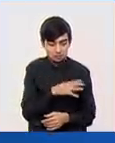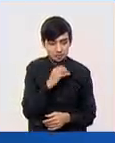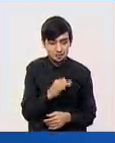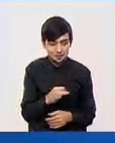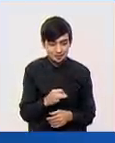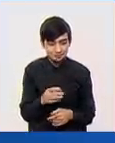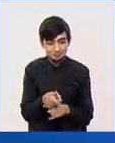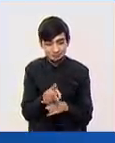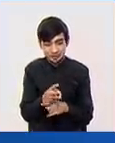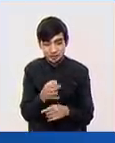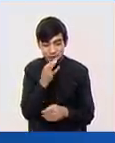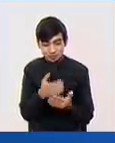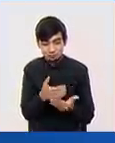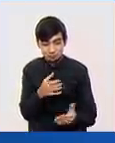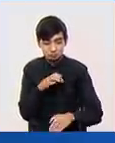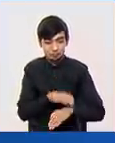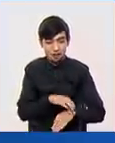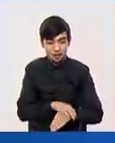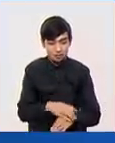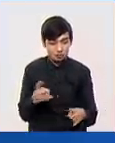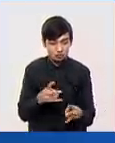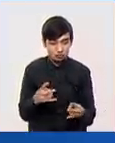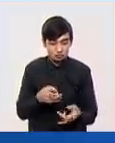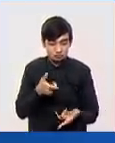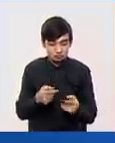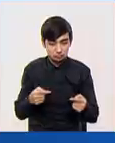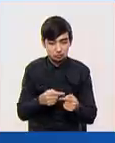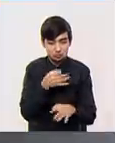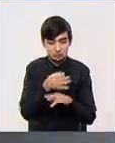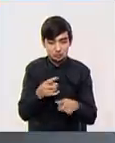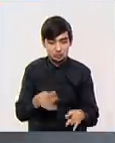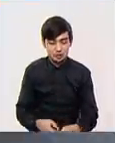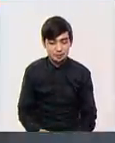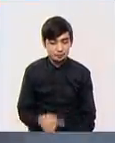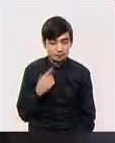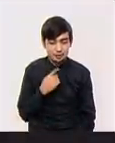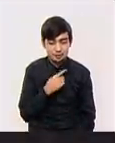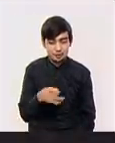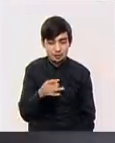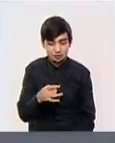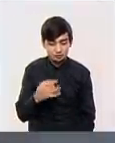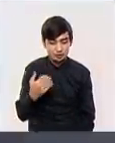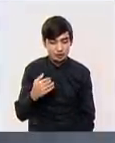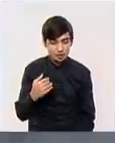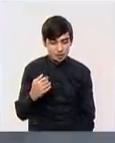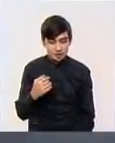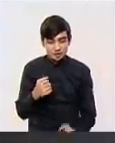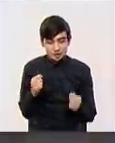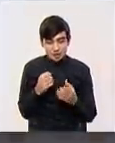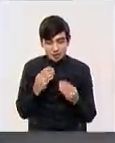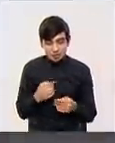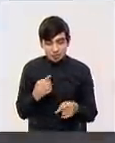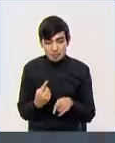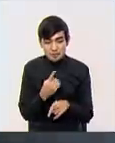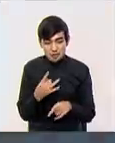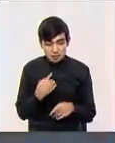мәлімдемені жарияламас бұрын ресми ақпарат көздерінен ақпаратты нақтылаған дұрыс. Қалғар ауданының мердігерлері қақаған қыста бірінші рет асфальт